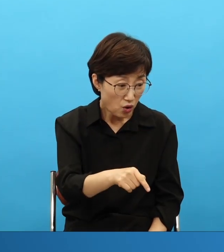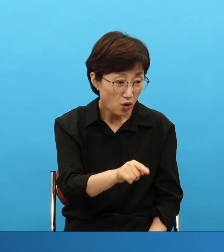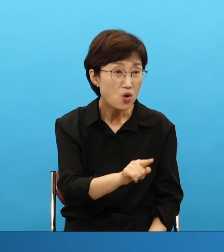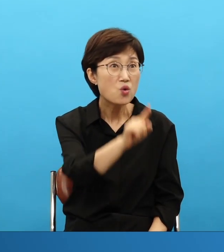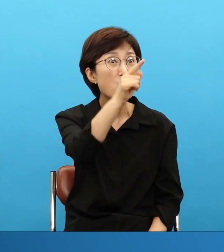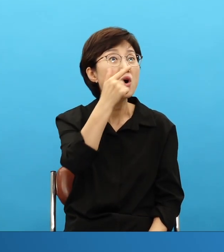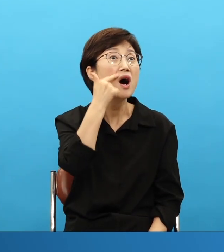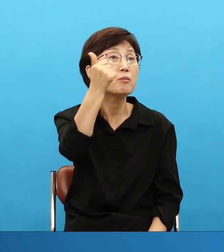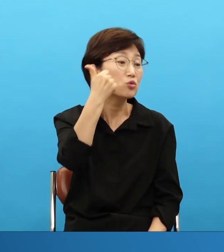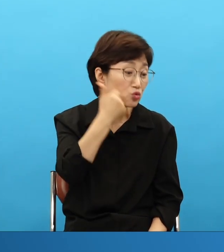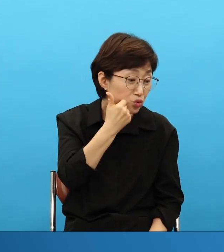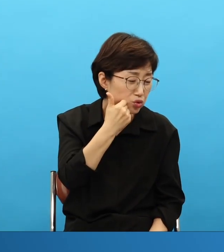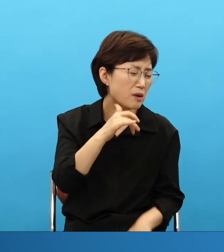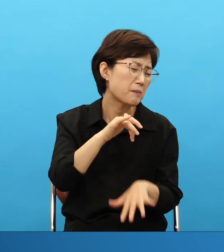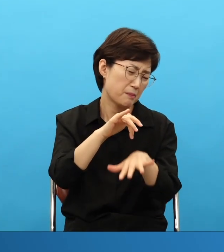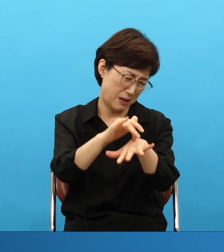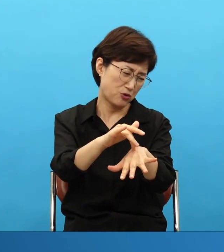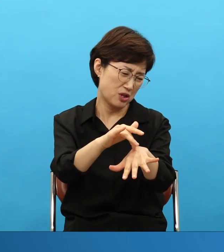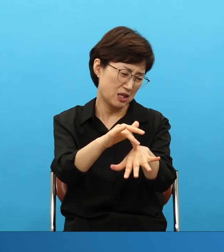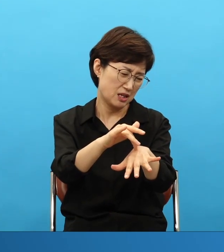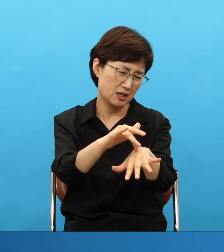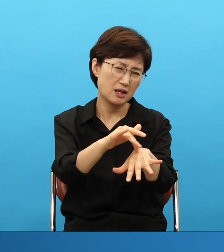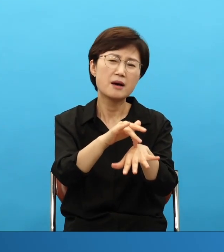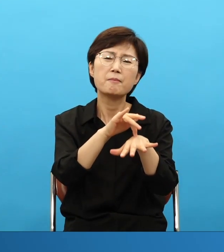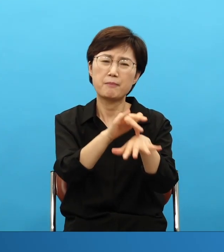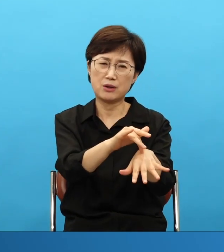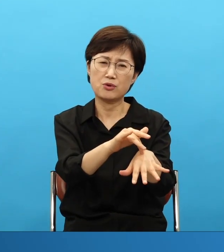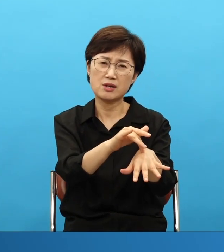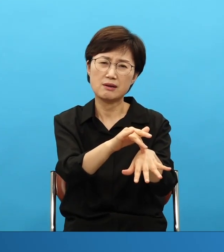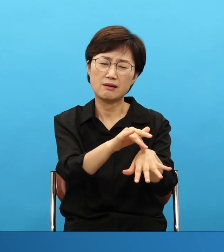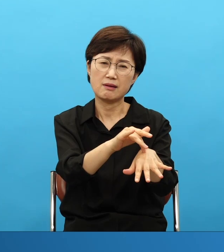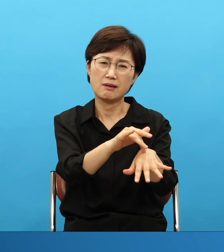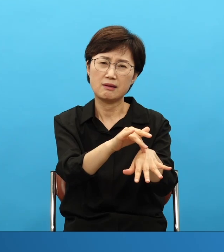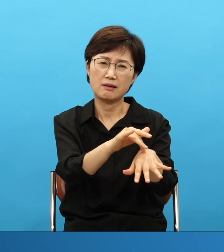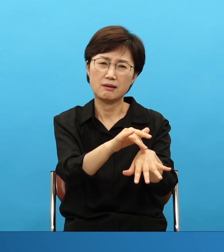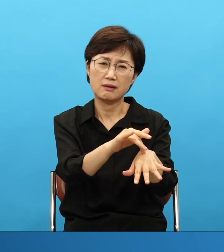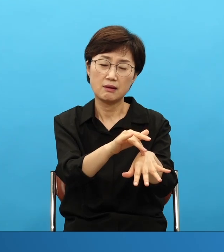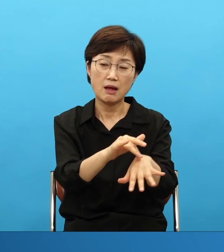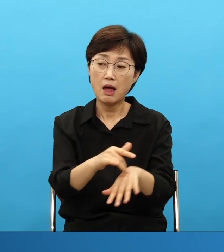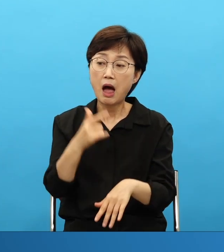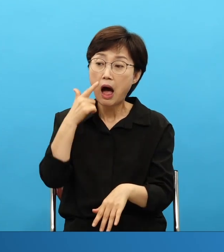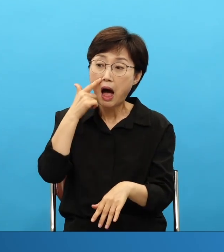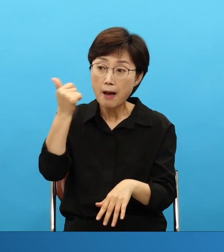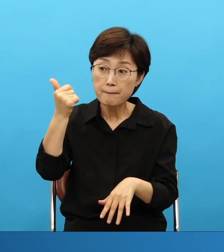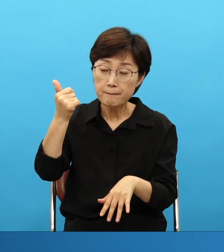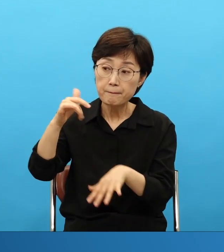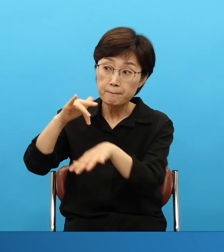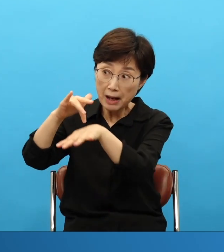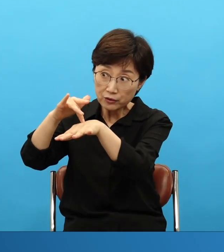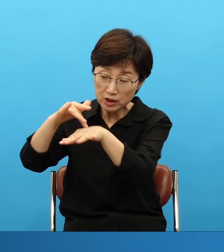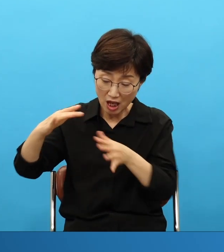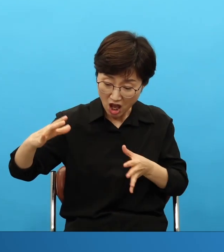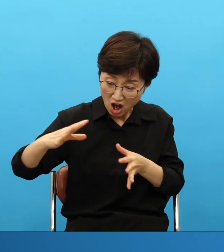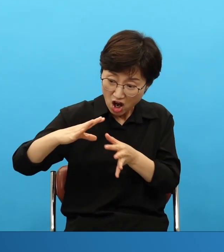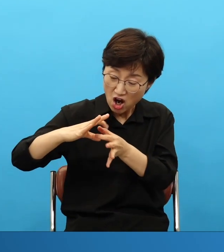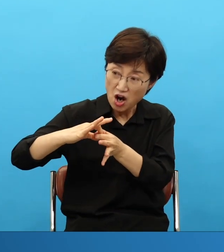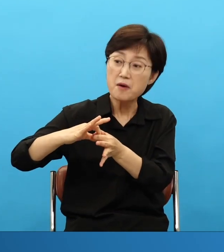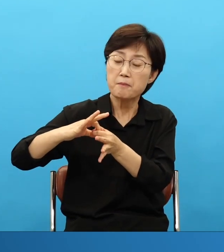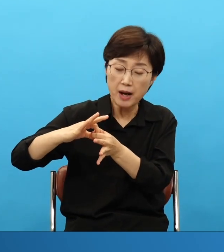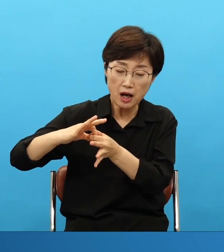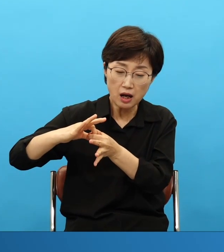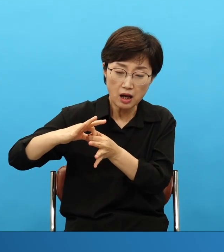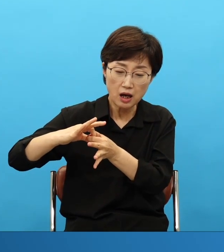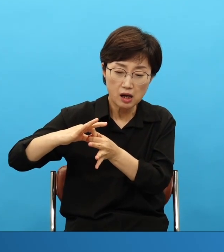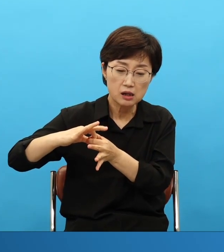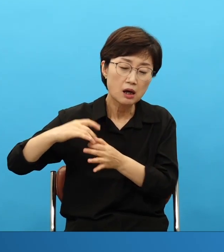마귀 어쩔 수가 없어 그 끌려다는 거야